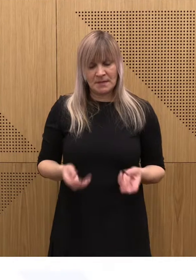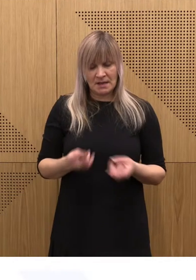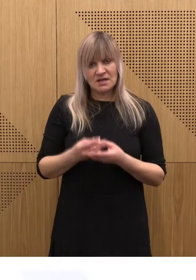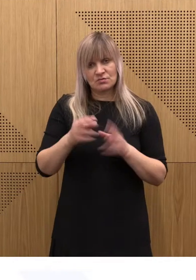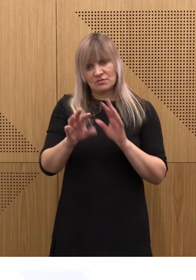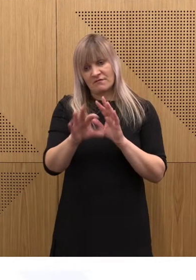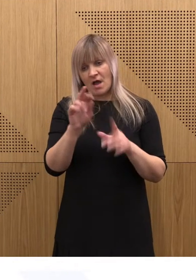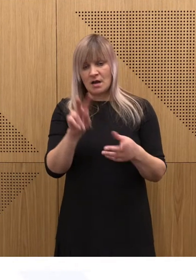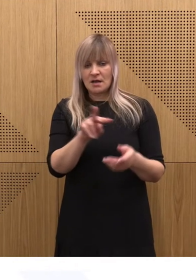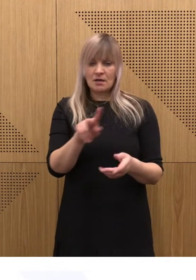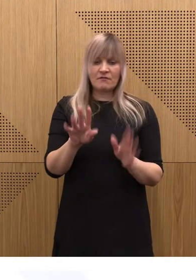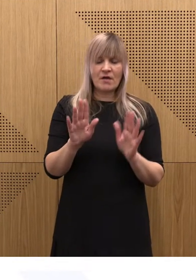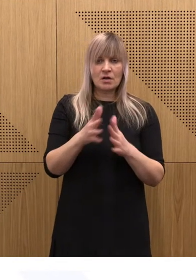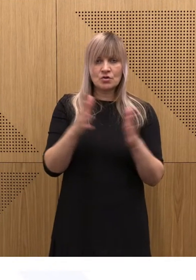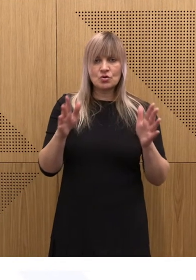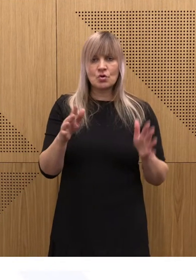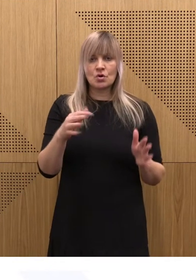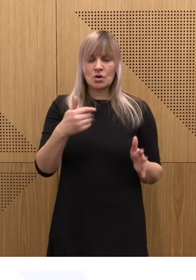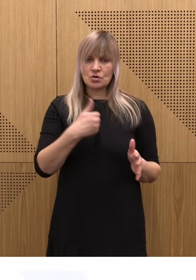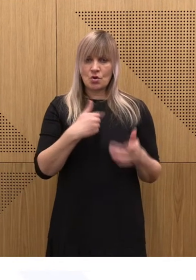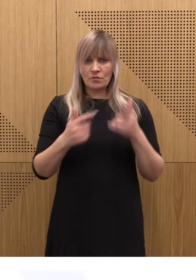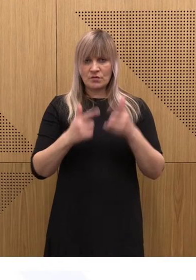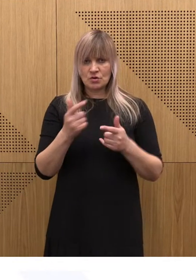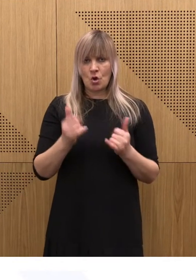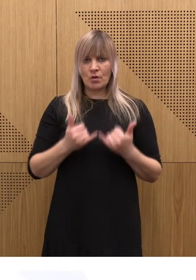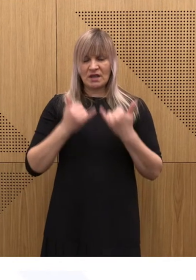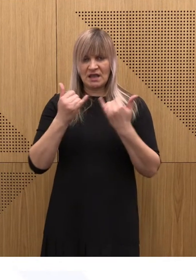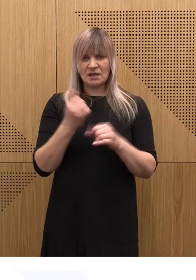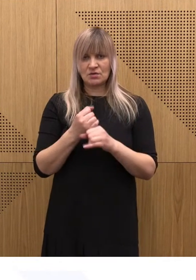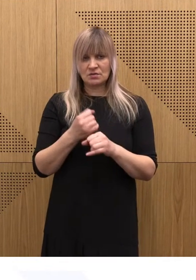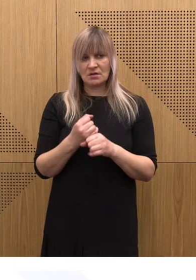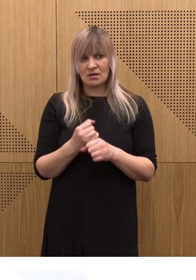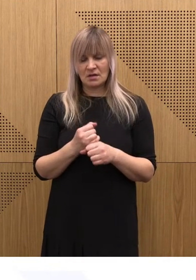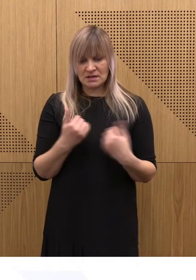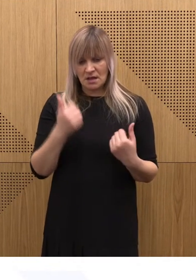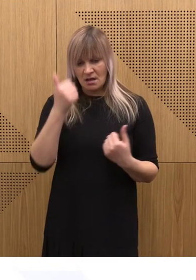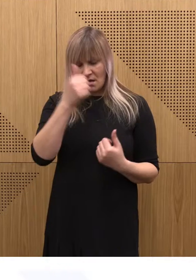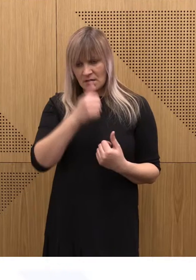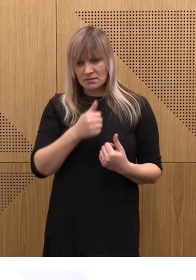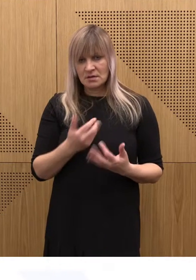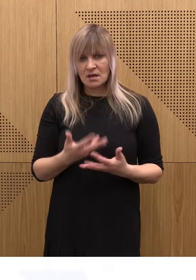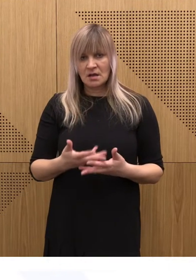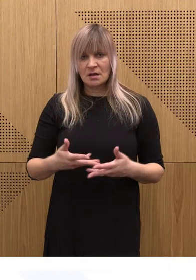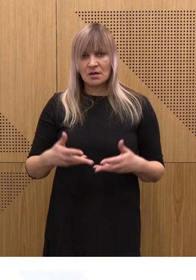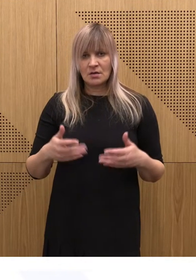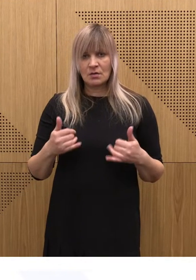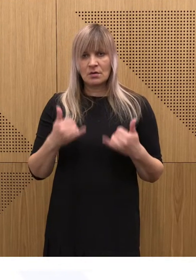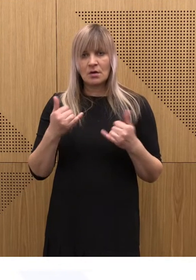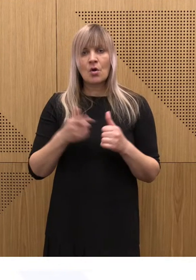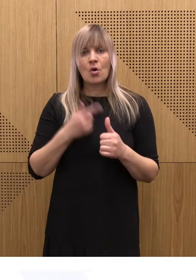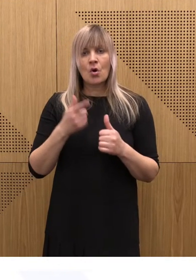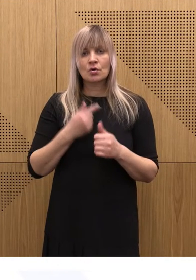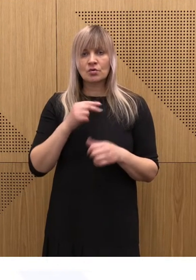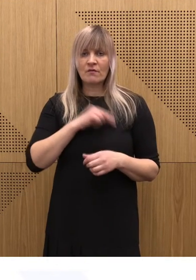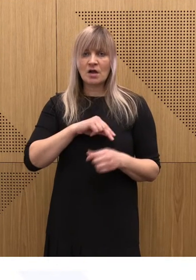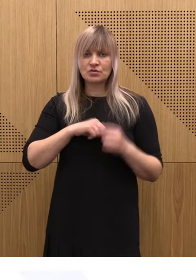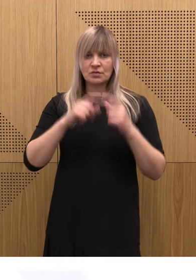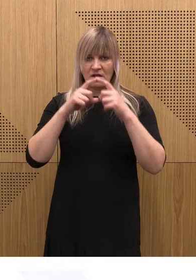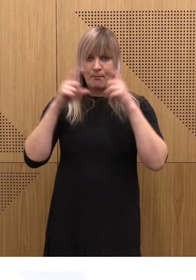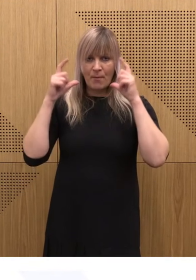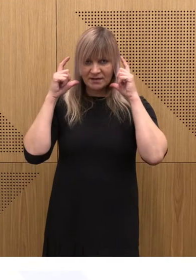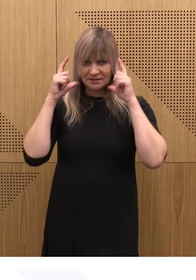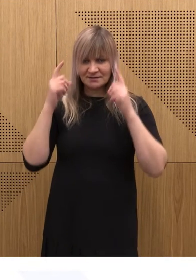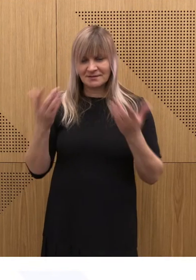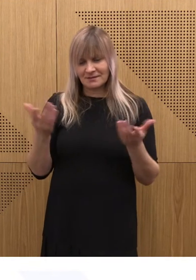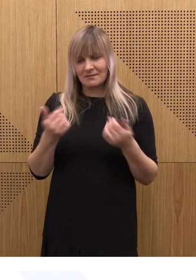ees. Kui kellegi on väga suur soov teha füüsilisi kingitusi, on enne ka viidanud, siis käesoleva aasta, ma arvan, jõuluhitt on korduvkasutatav mask. Ehk et kui on vaja teha selline